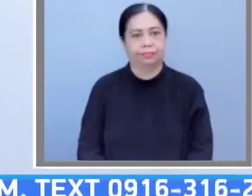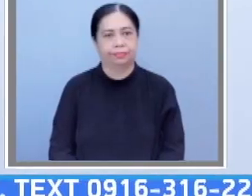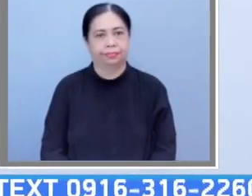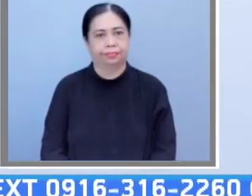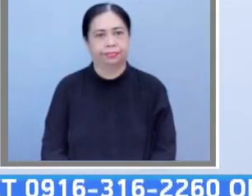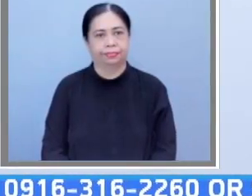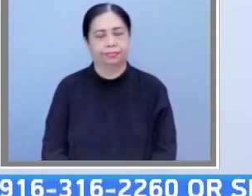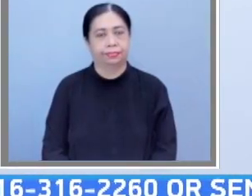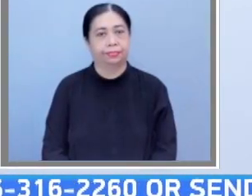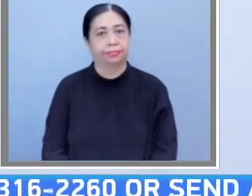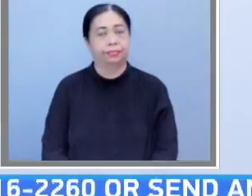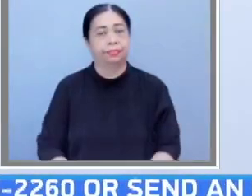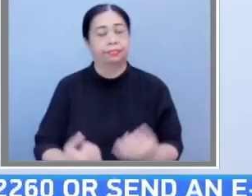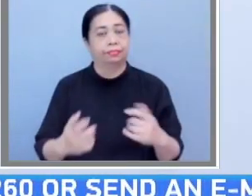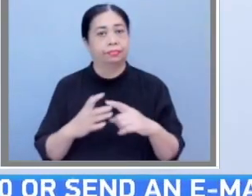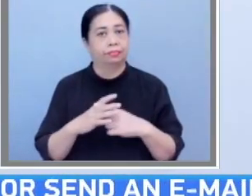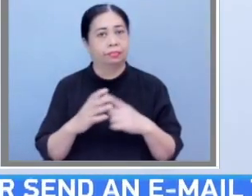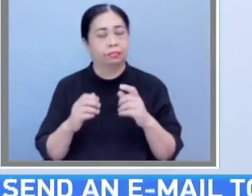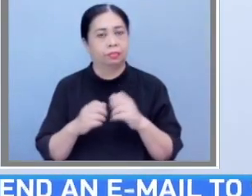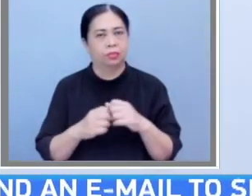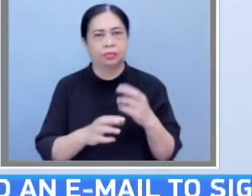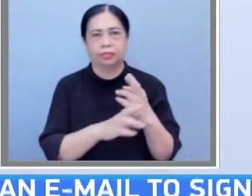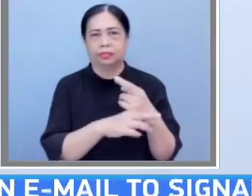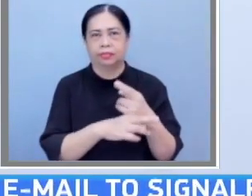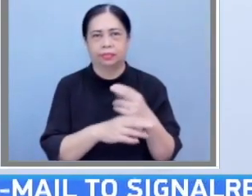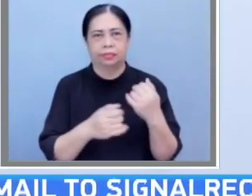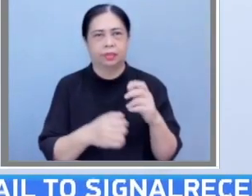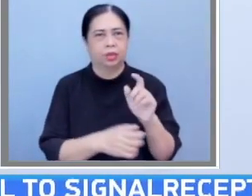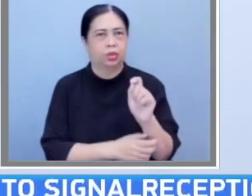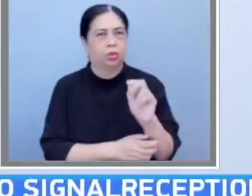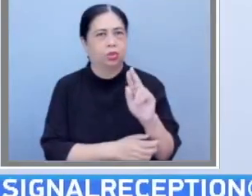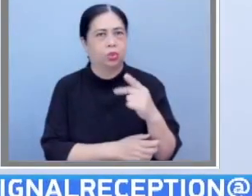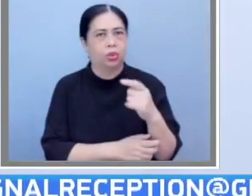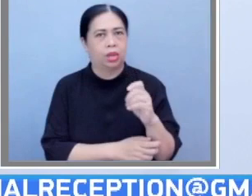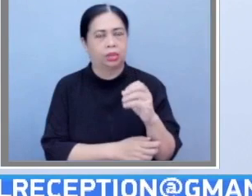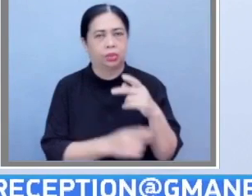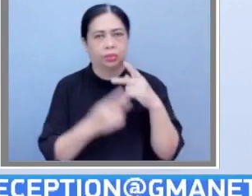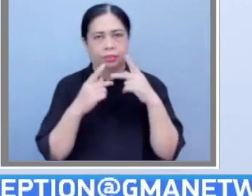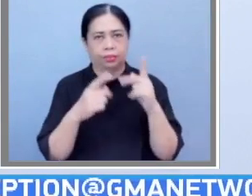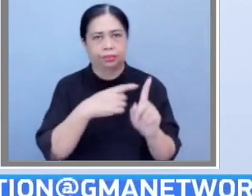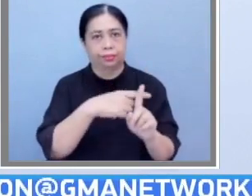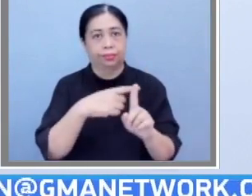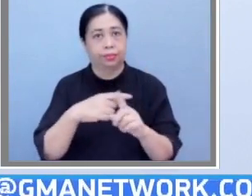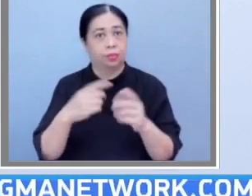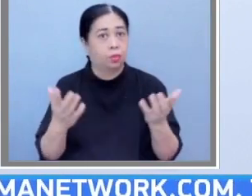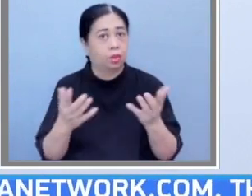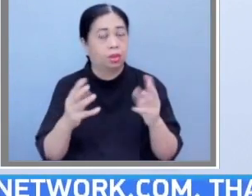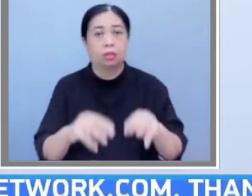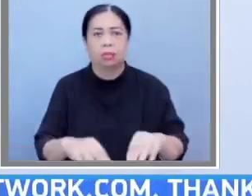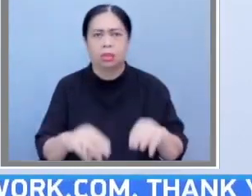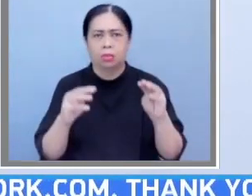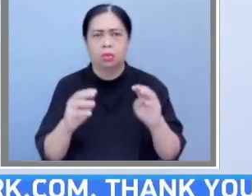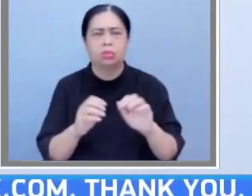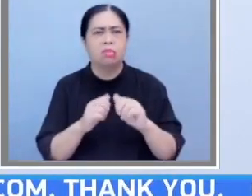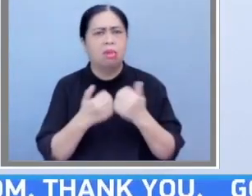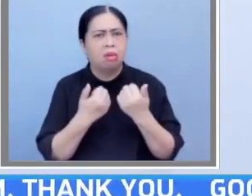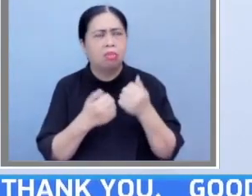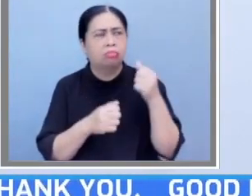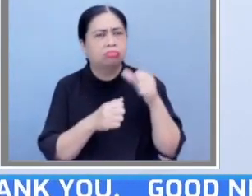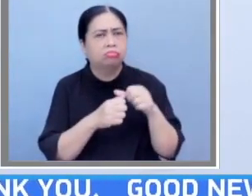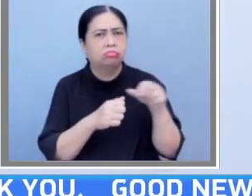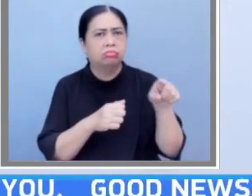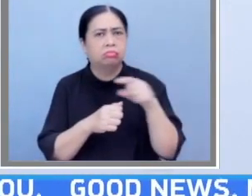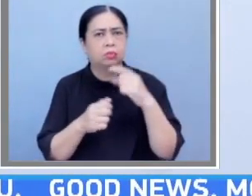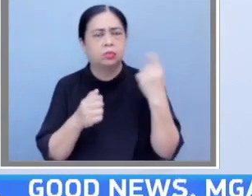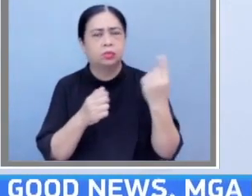Unahin na po natin ang under renovation pa rin na tugatog public Cemetery sa Malabon Paano kaya ginugunita ng ilang bumibisita ang kanilang mga